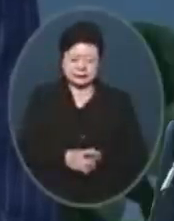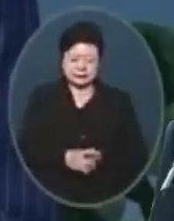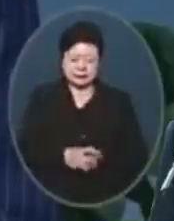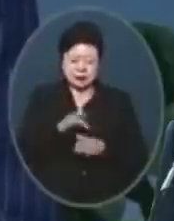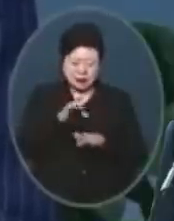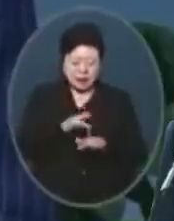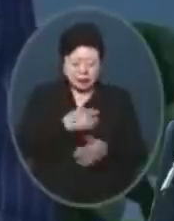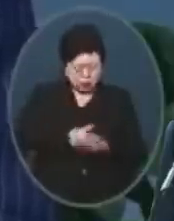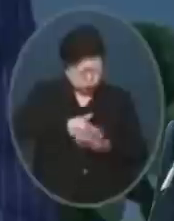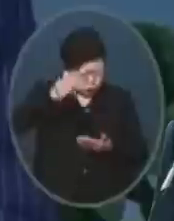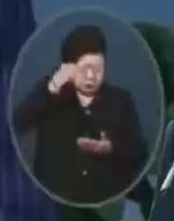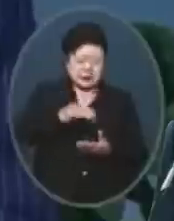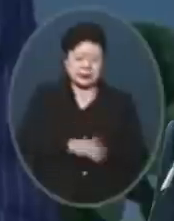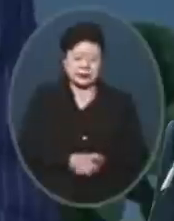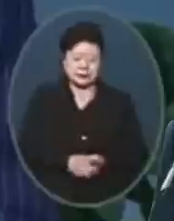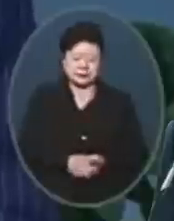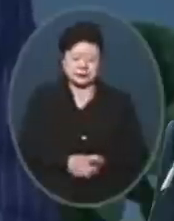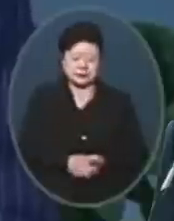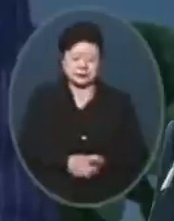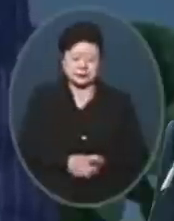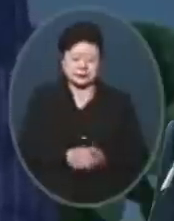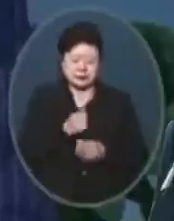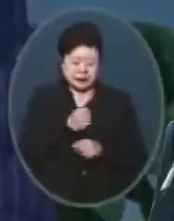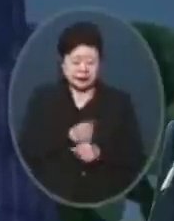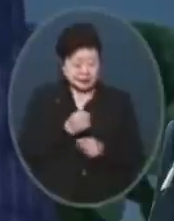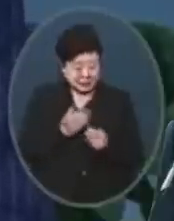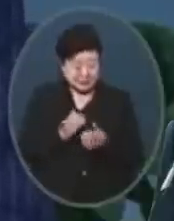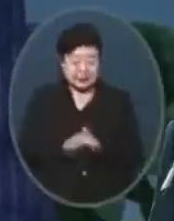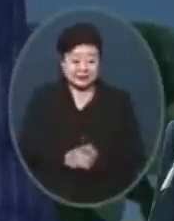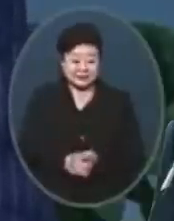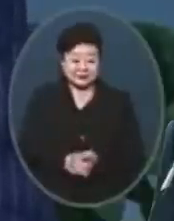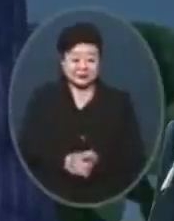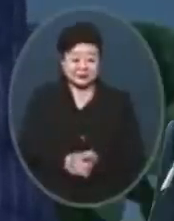마귀를 널 쫓아내고 살아가게 되기를 바랍니다.